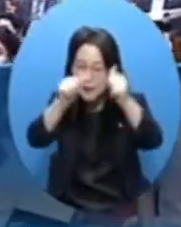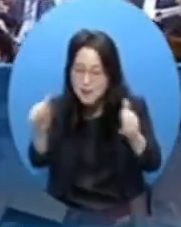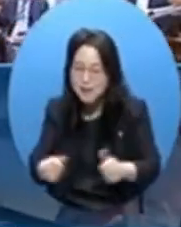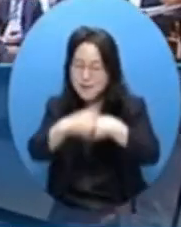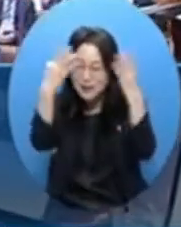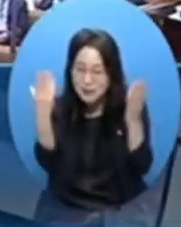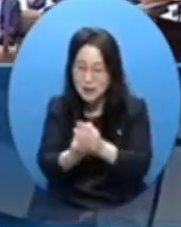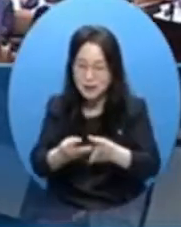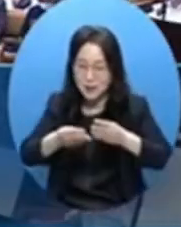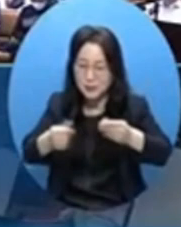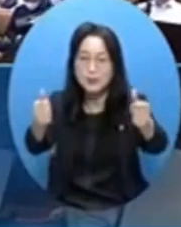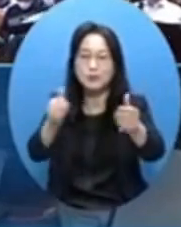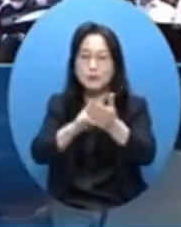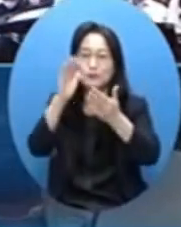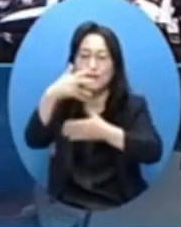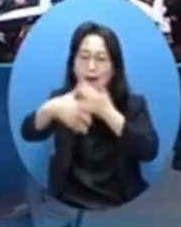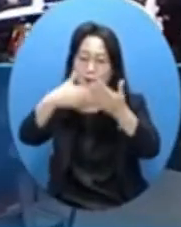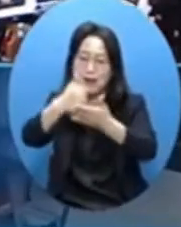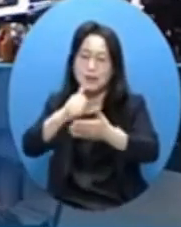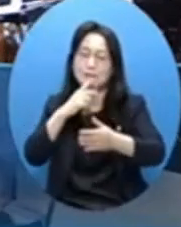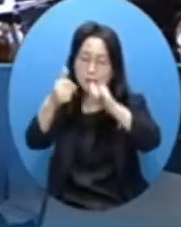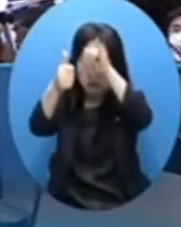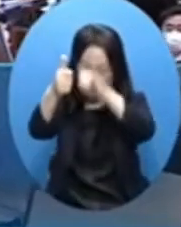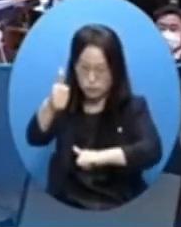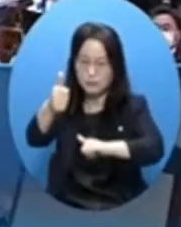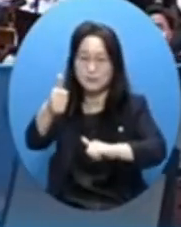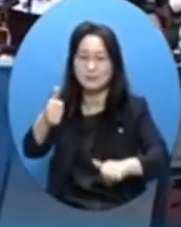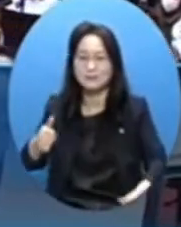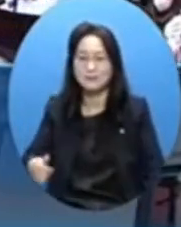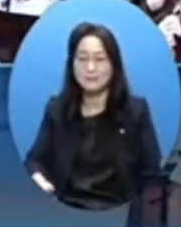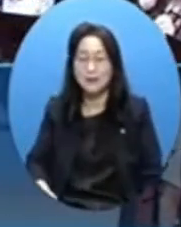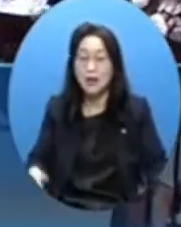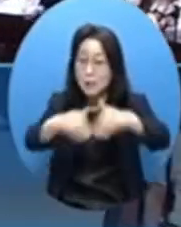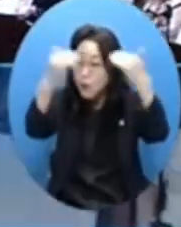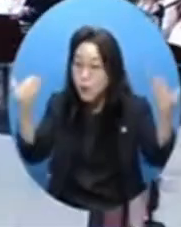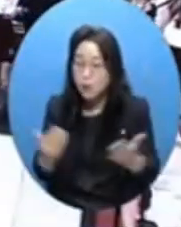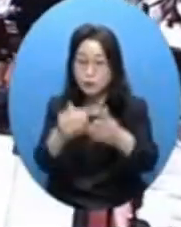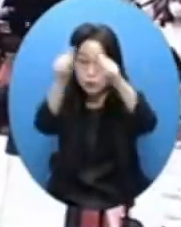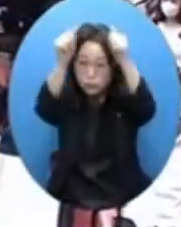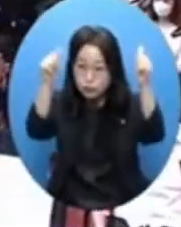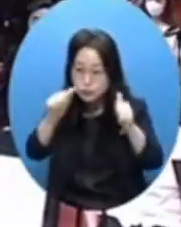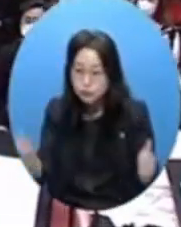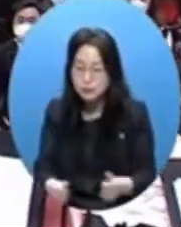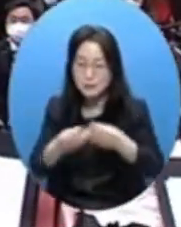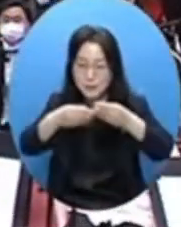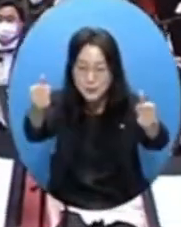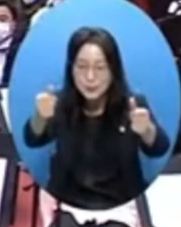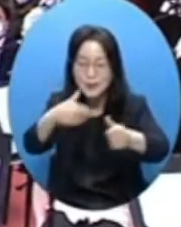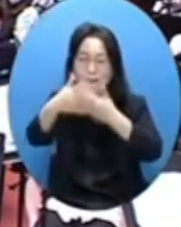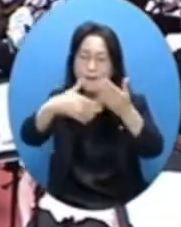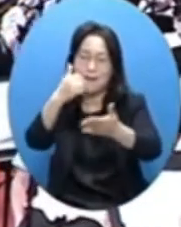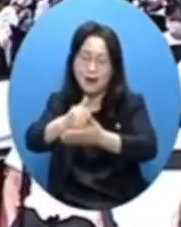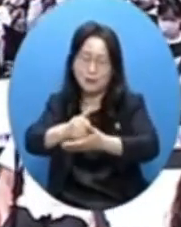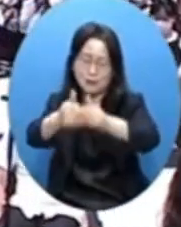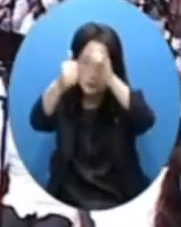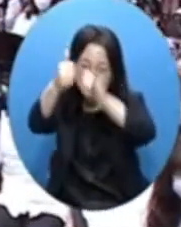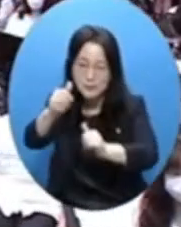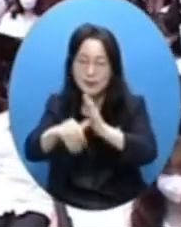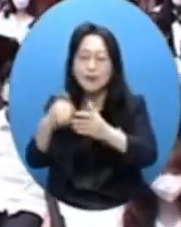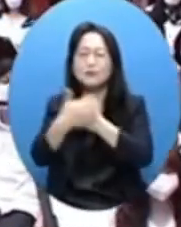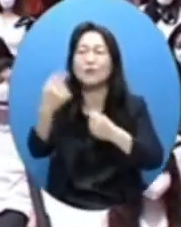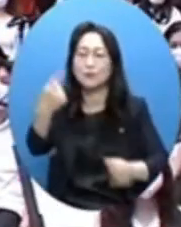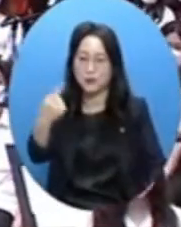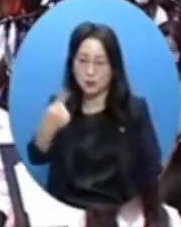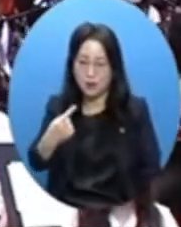누수를 제거하고 야만 섬긴 이라 젖 1모 우상을 제가 거치면 섬길 때에 하나님의 은혜가 임했습니다